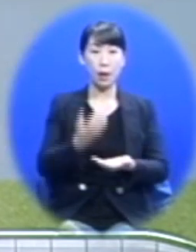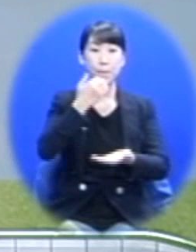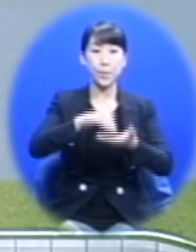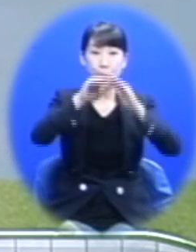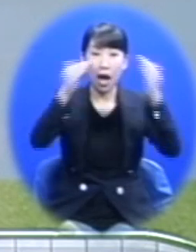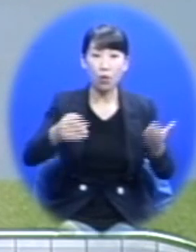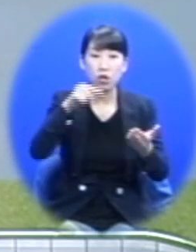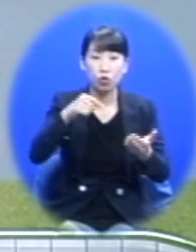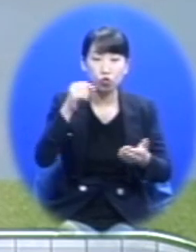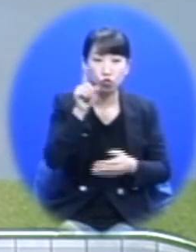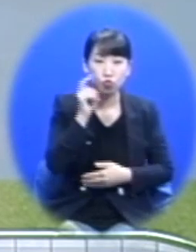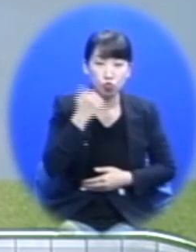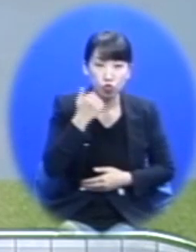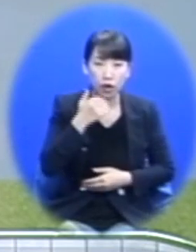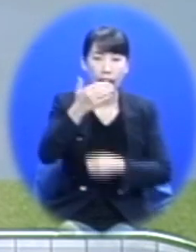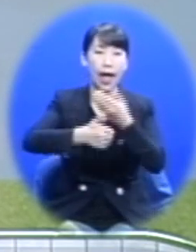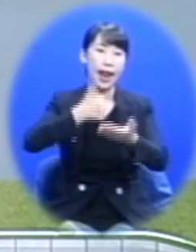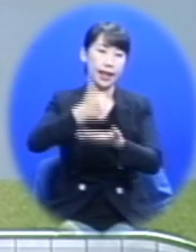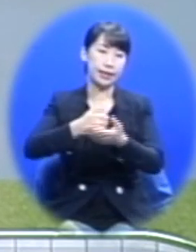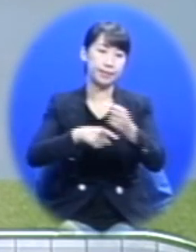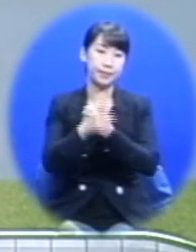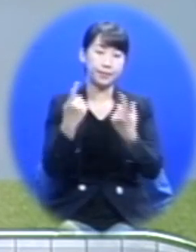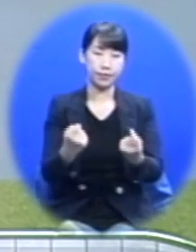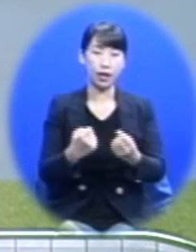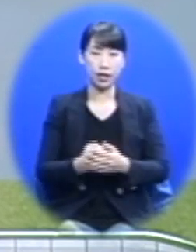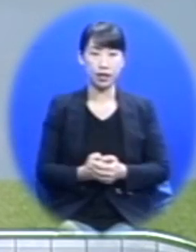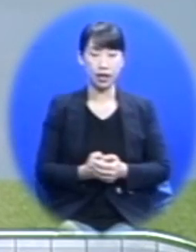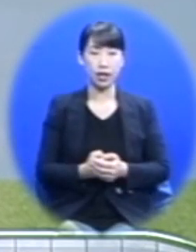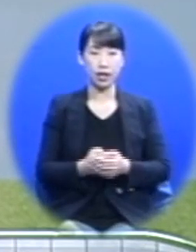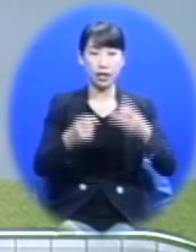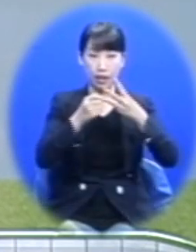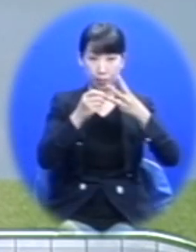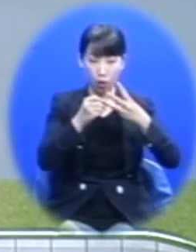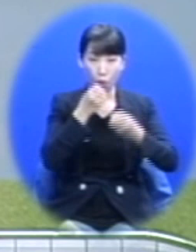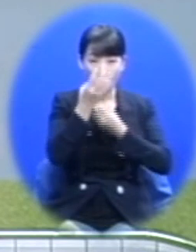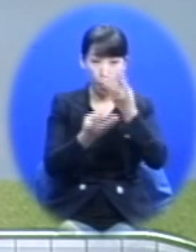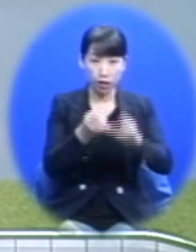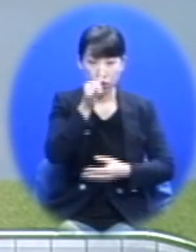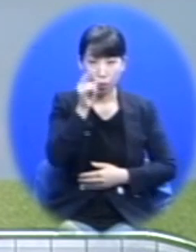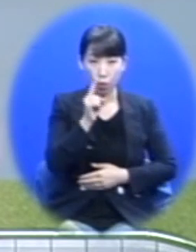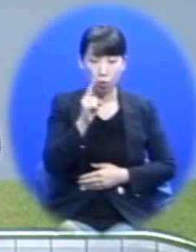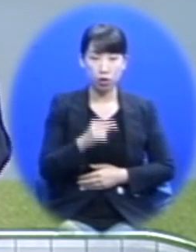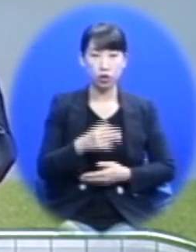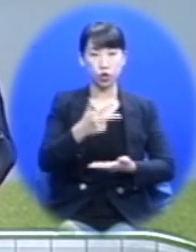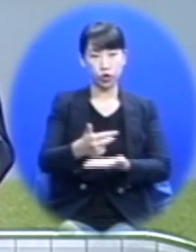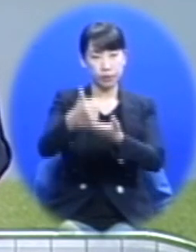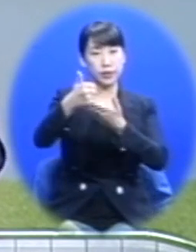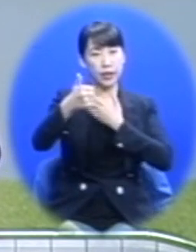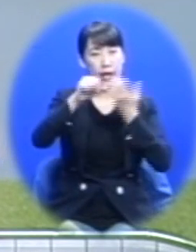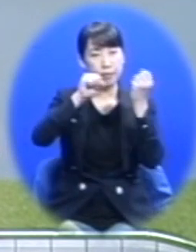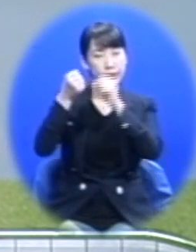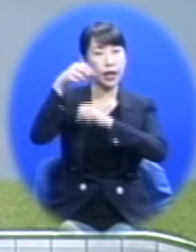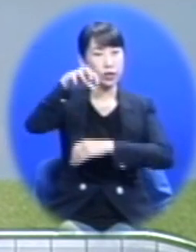말하는 것입니다. 바로 3절에 다윗은 하나님에 대한 신앙을 고백합니다. 주님은 나의